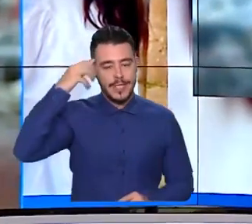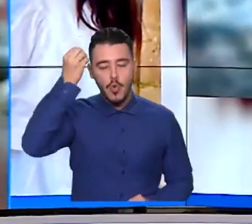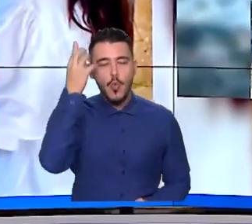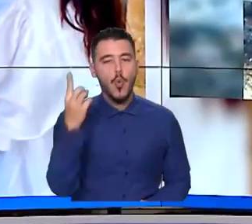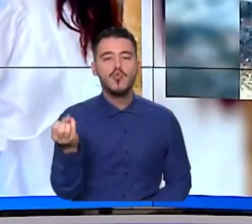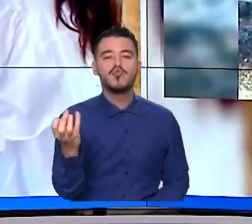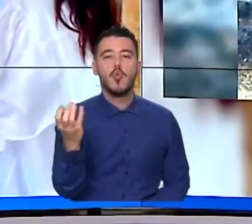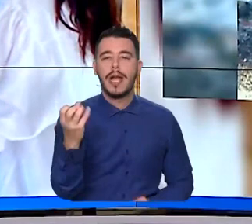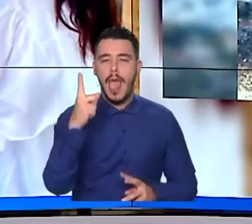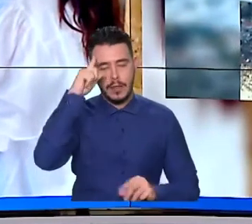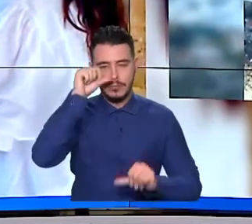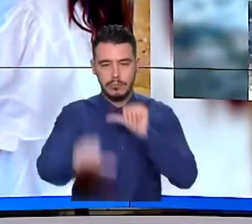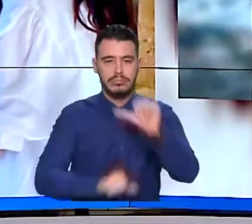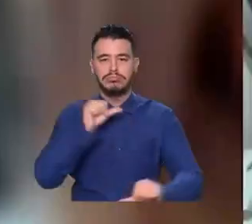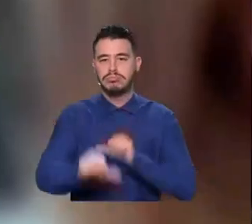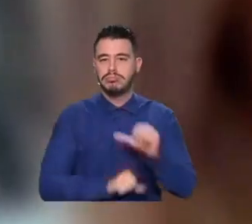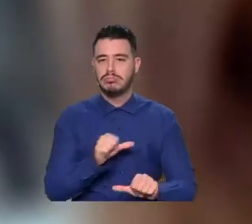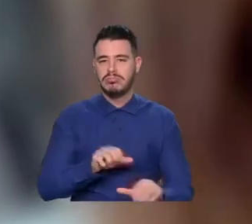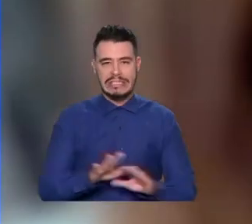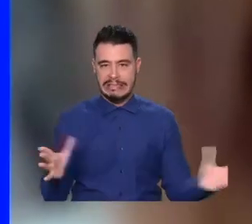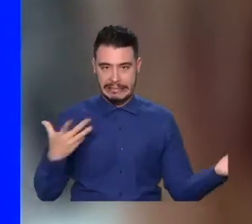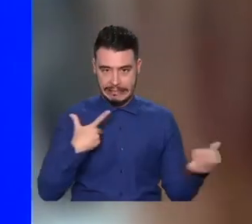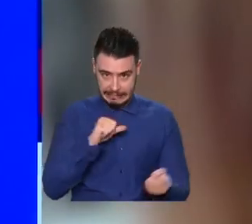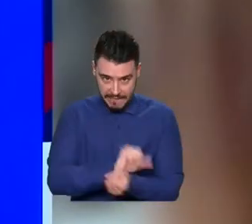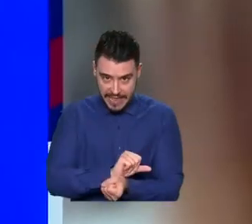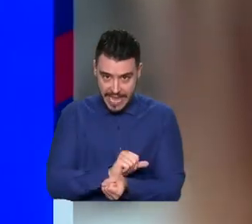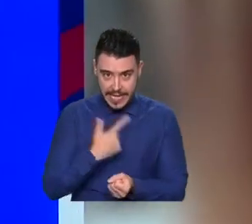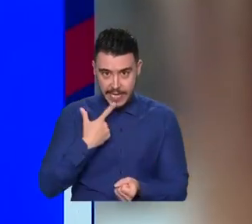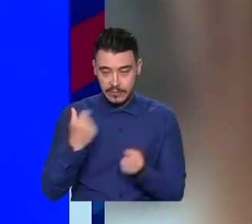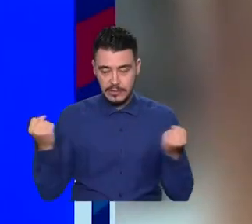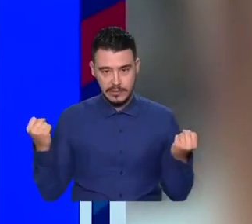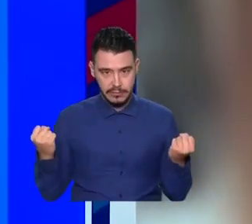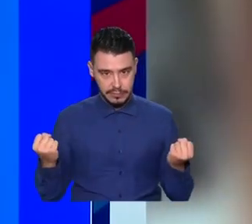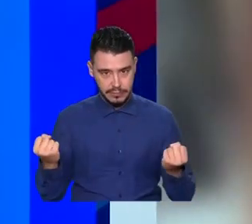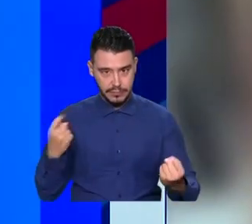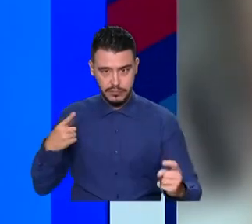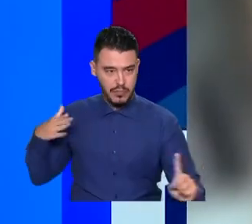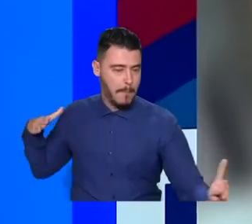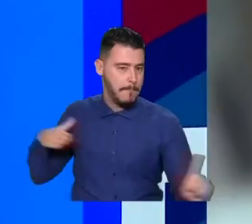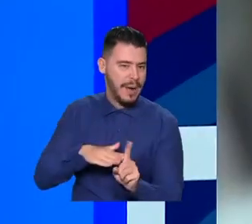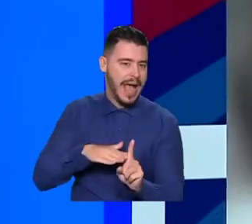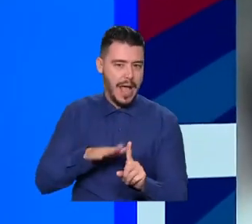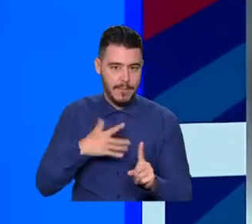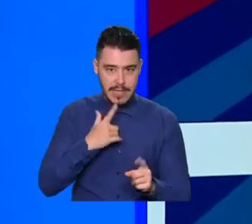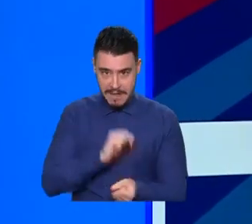ποινή, αν θα πας φυλακή, αν θα σκοτώσεις τον άνθρωπο. Αν θα τραυματίσεις τον άνθρωπο. Αυτό είναι το πιο βασικό από όλα.